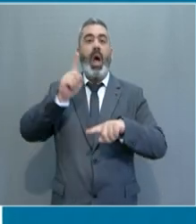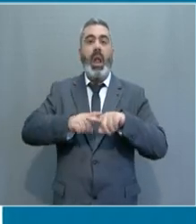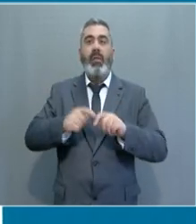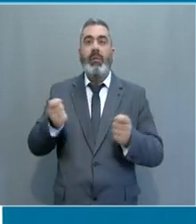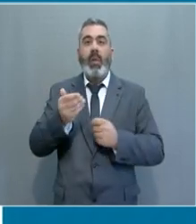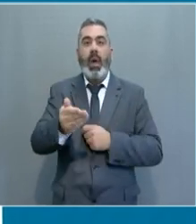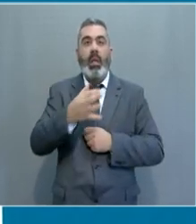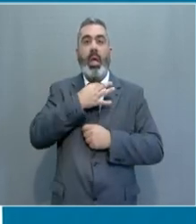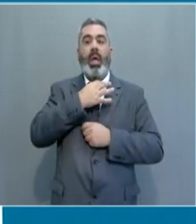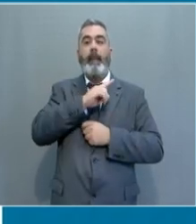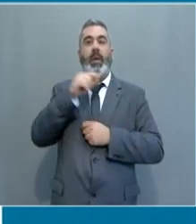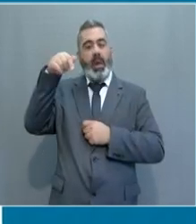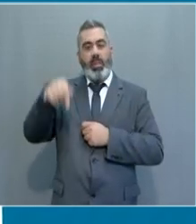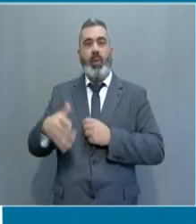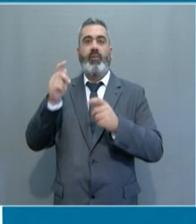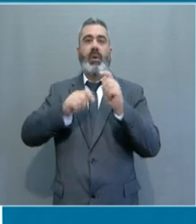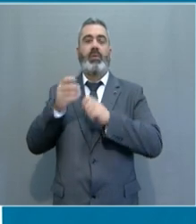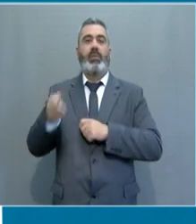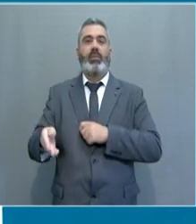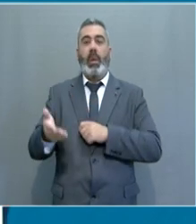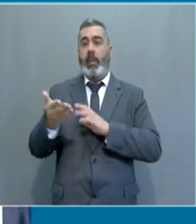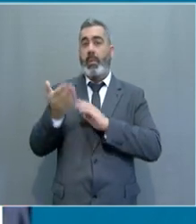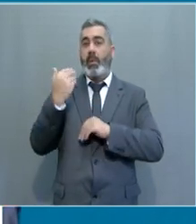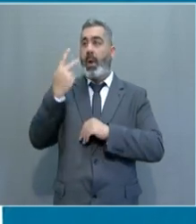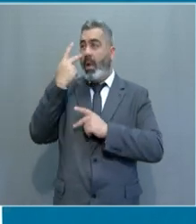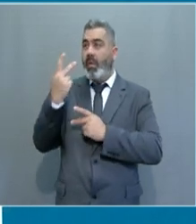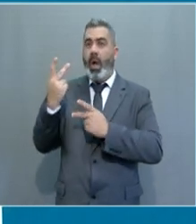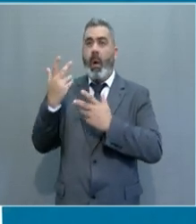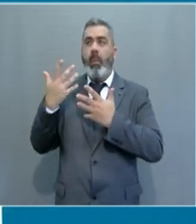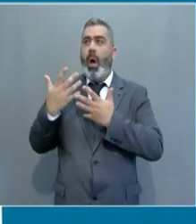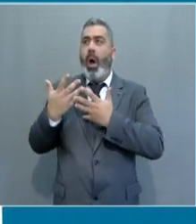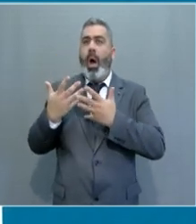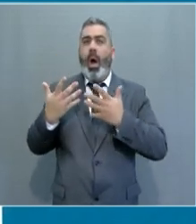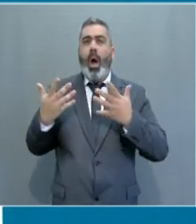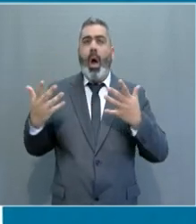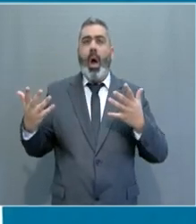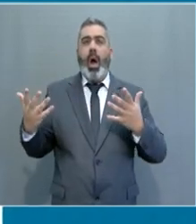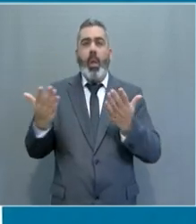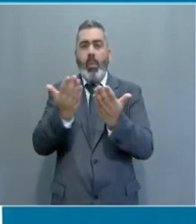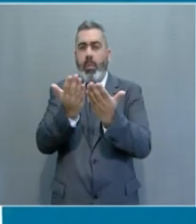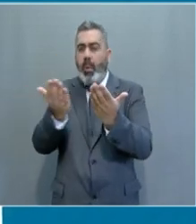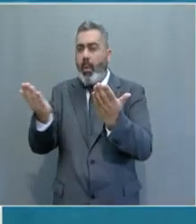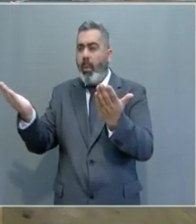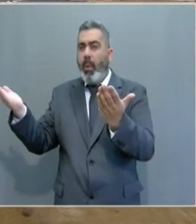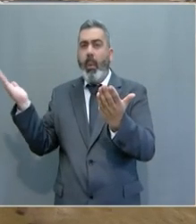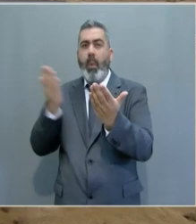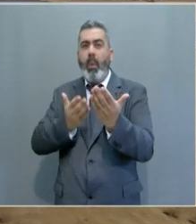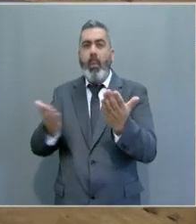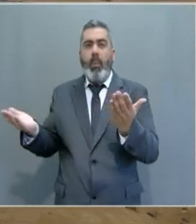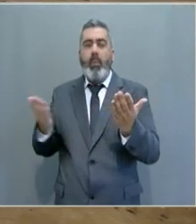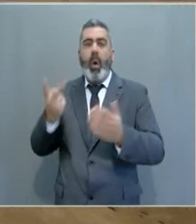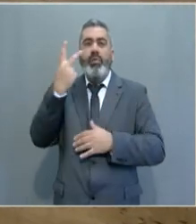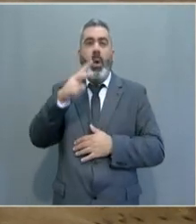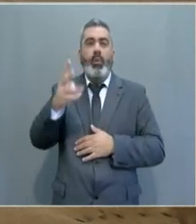μας. Εκτείνεται μπροστά μας, όπως είδαμε λίγο πριν, ένα από τα μεγαλύτερα φωτοβολταϊκά πάρκα της Ευρώπης, όπως είπαν και οι προλαλήσαντες,